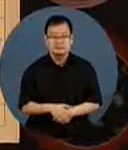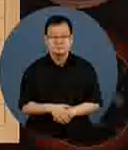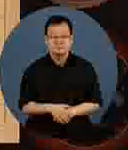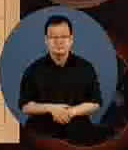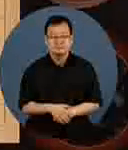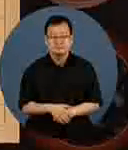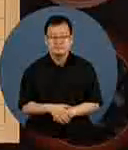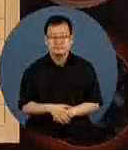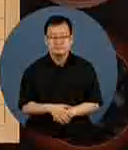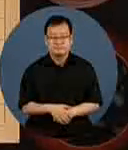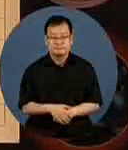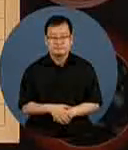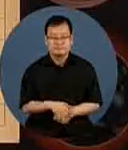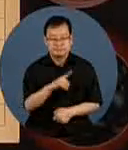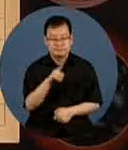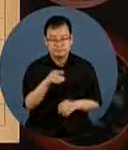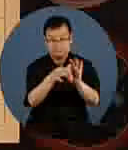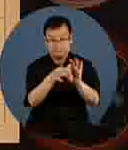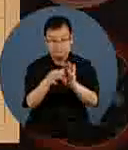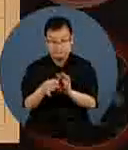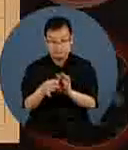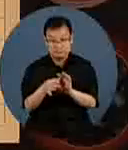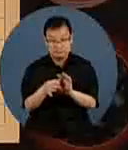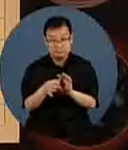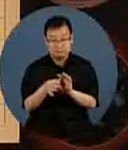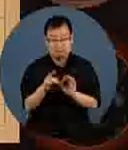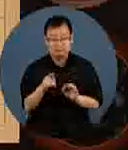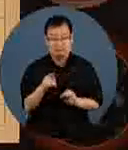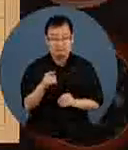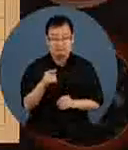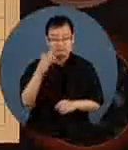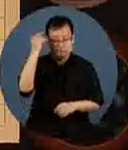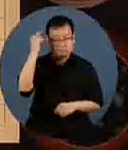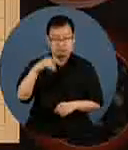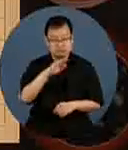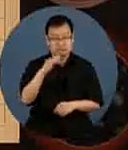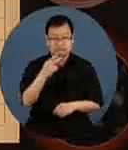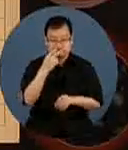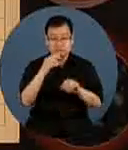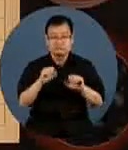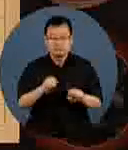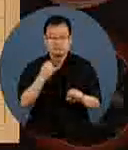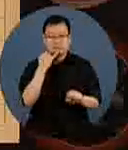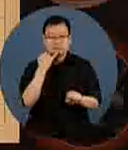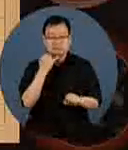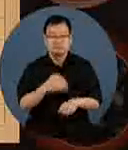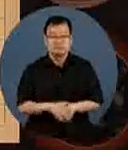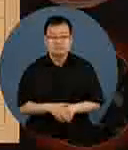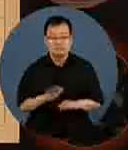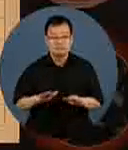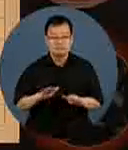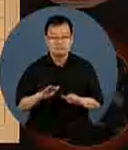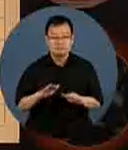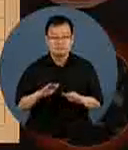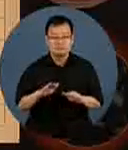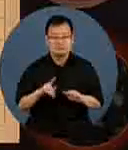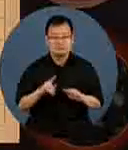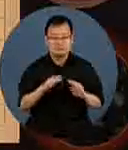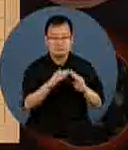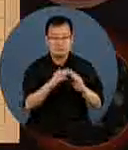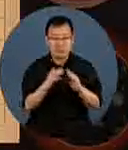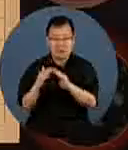자리죠. 네. 그렇게 연결이 되니까 뭐 흙도 다 살아갔습니다. 네. 이제부터는 짓바둑의 양상인데요.